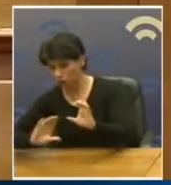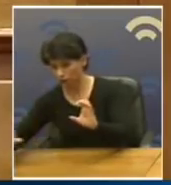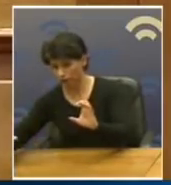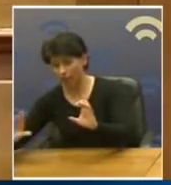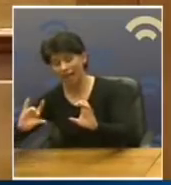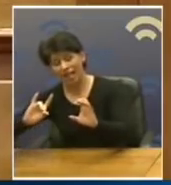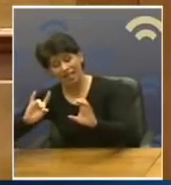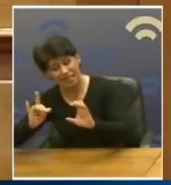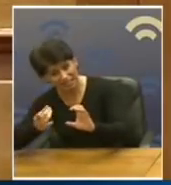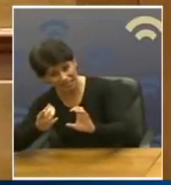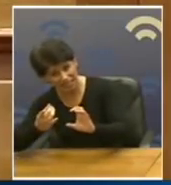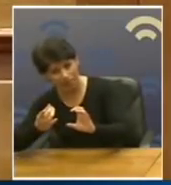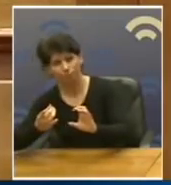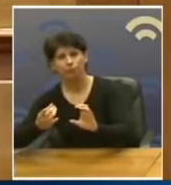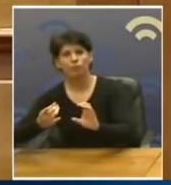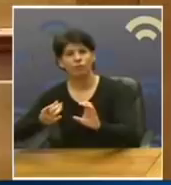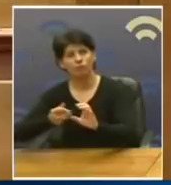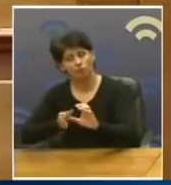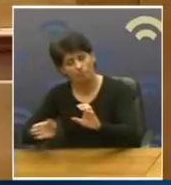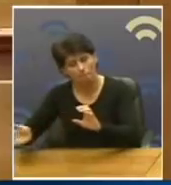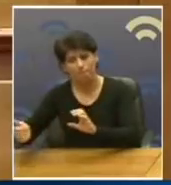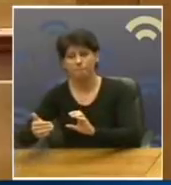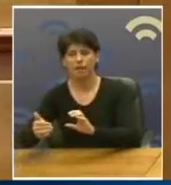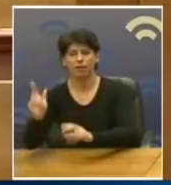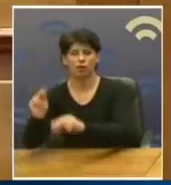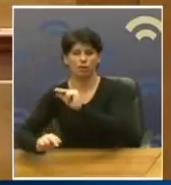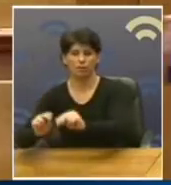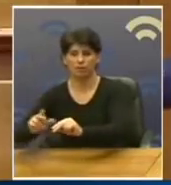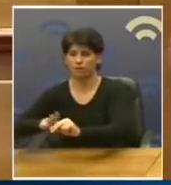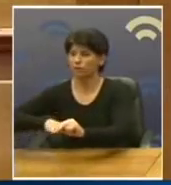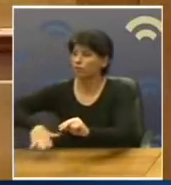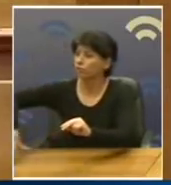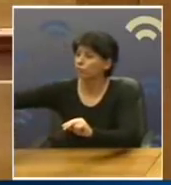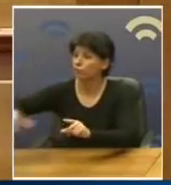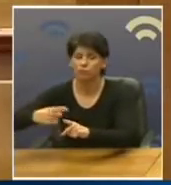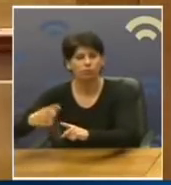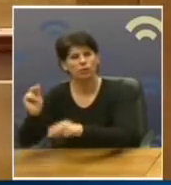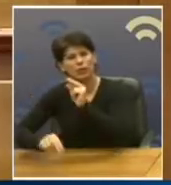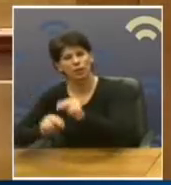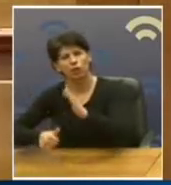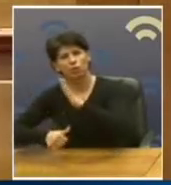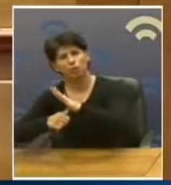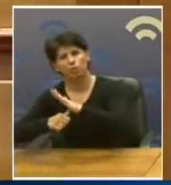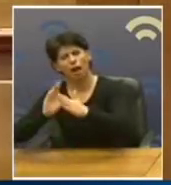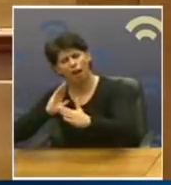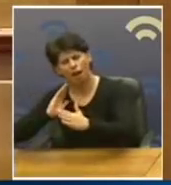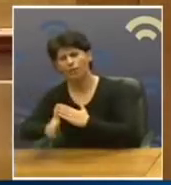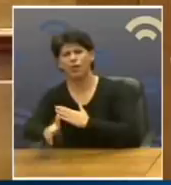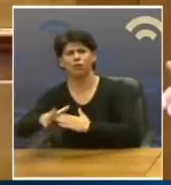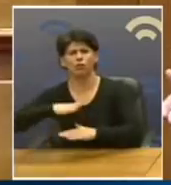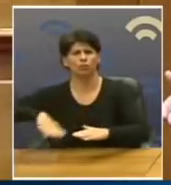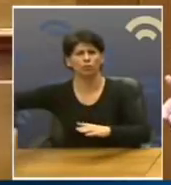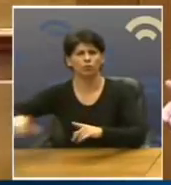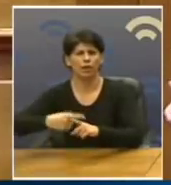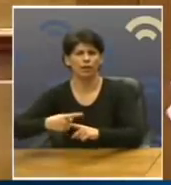είτε δια της προσφυγής στο εκλογικό σώμα για την εκλογή Προέδρου της Δημοκρατίας ευθέως από αυτό. Εσείς τα